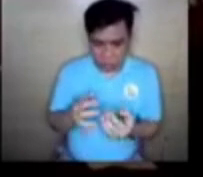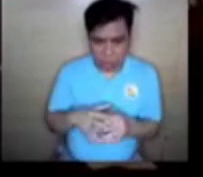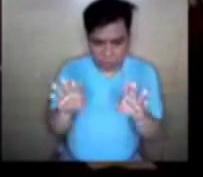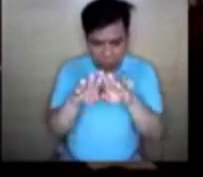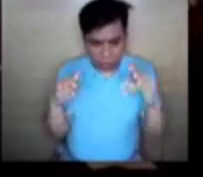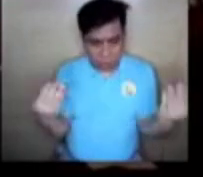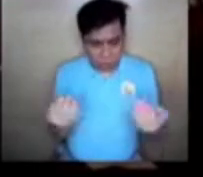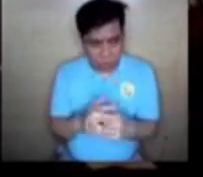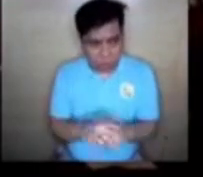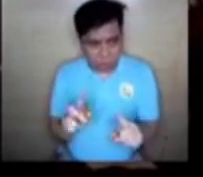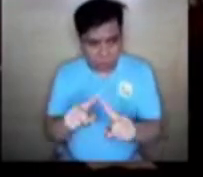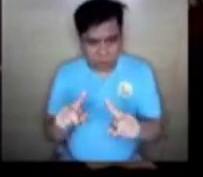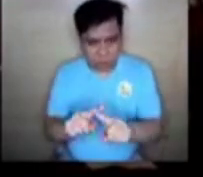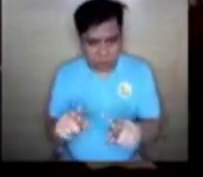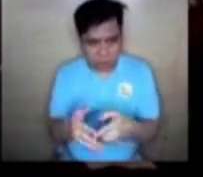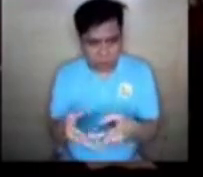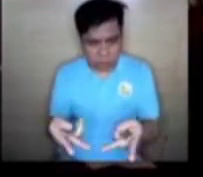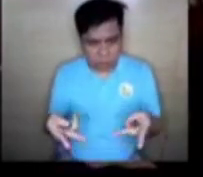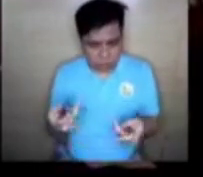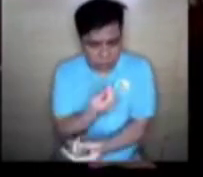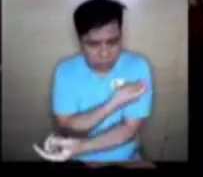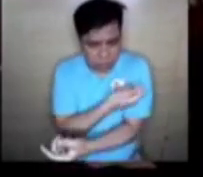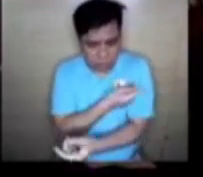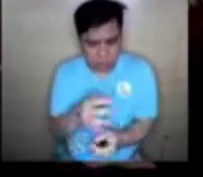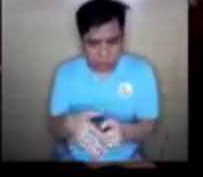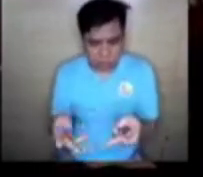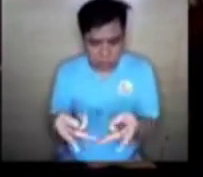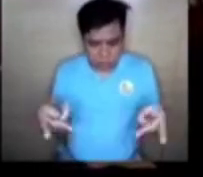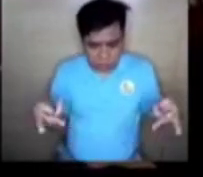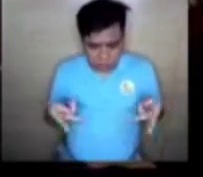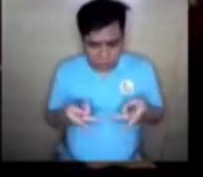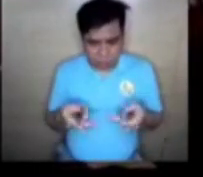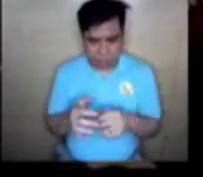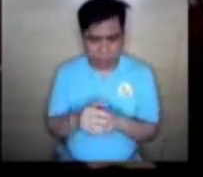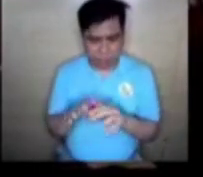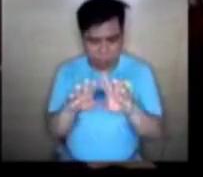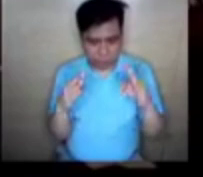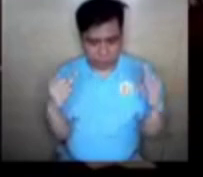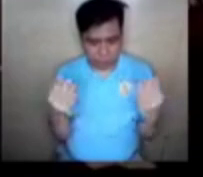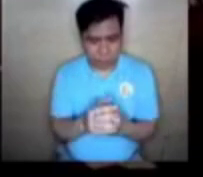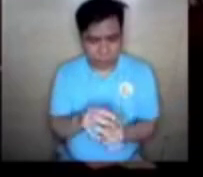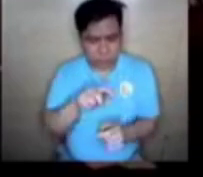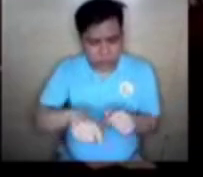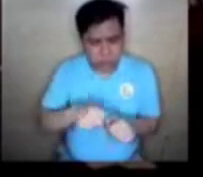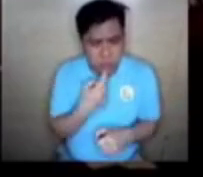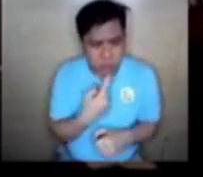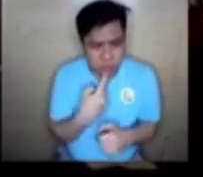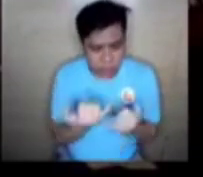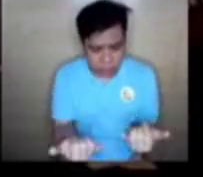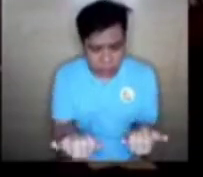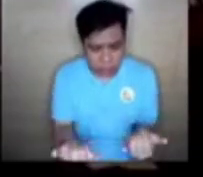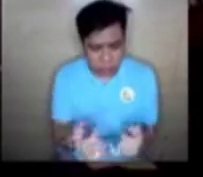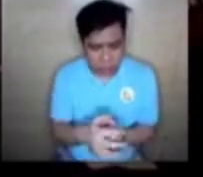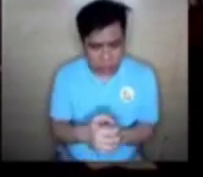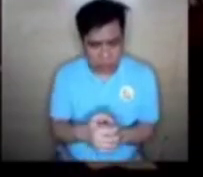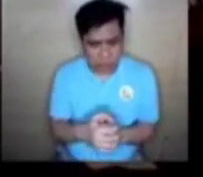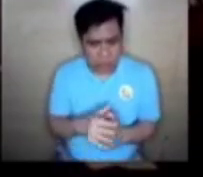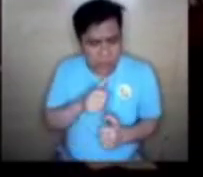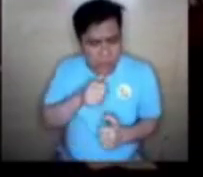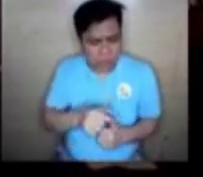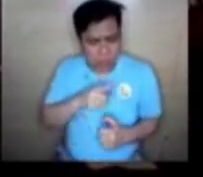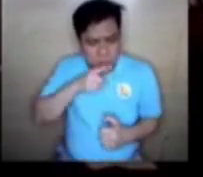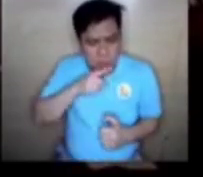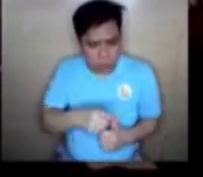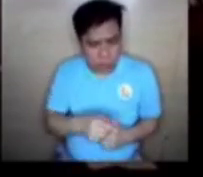pa tayo ng ilang vaccination site pa. Sa ngayon, masasabi nating hindi pa talaga natin